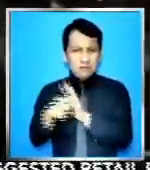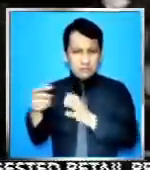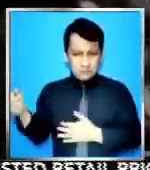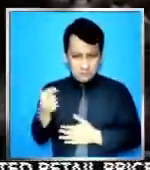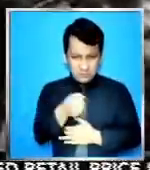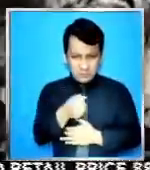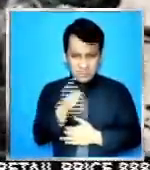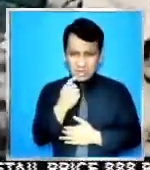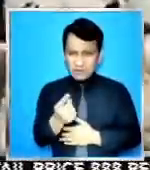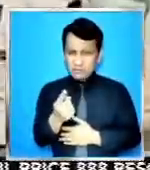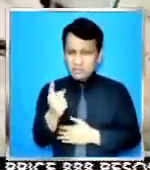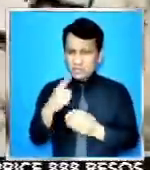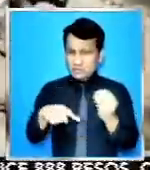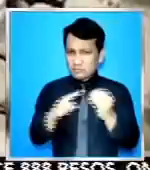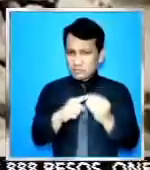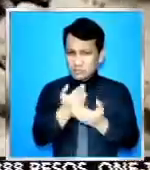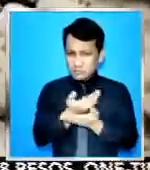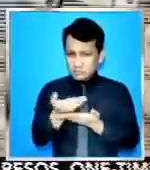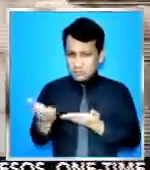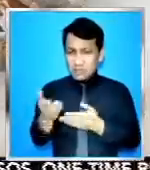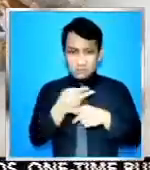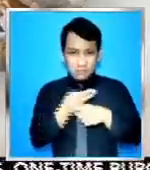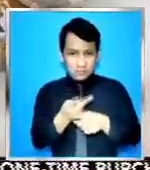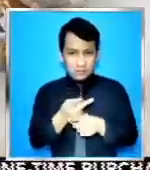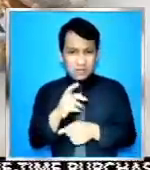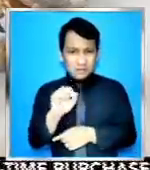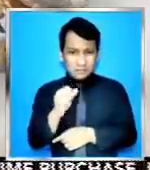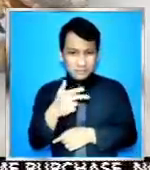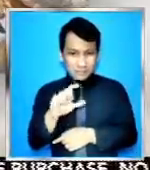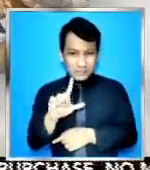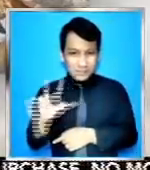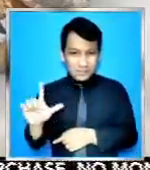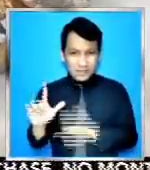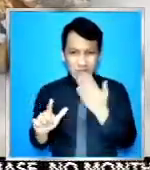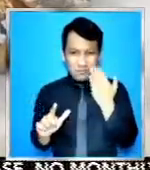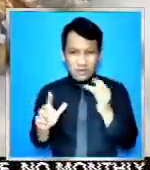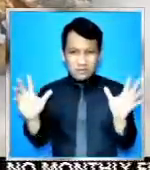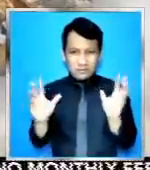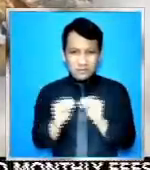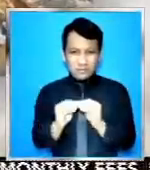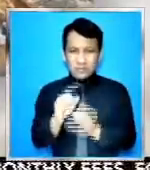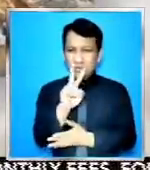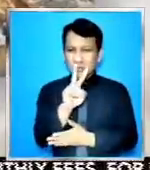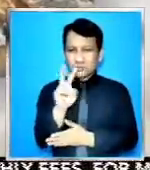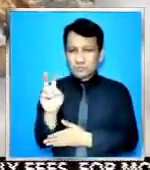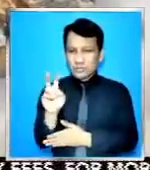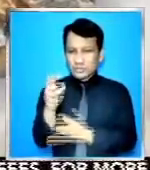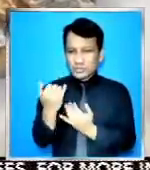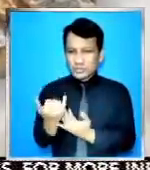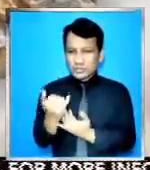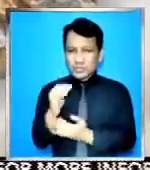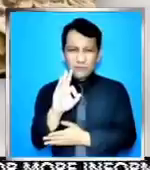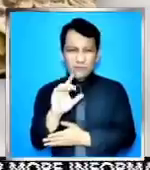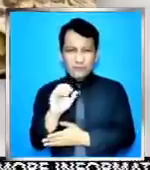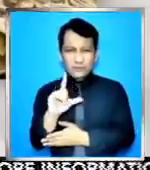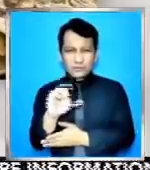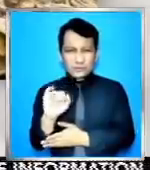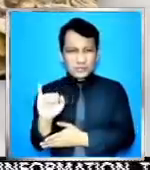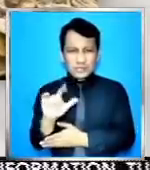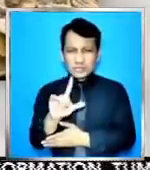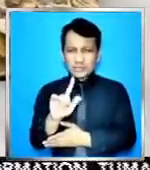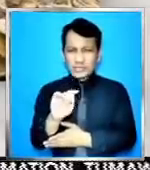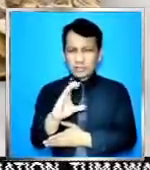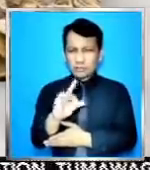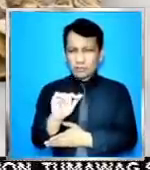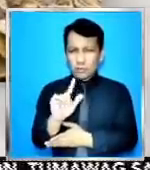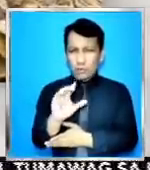maging ang byproducts nito tulad ng shell. Pero aabot sa 200 tonelada ng fossilized shell ng taklobo ang natagpo